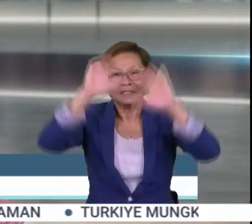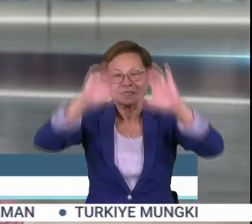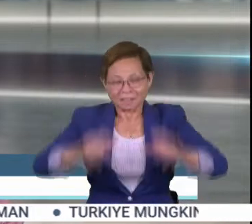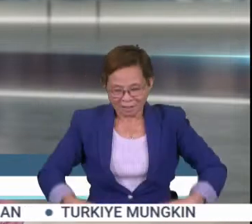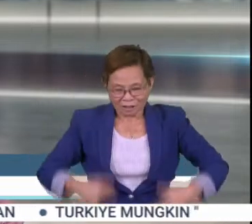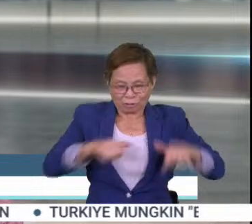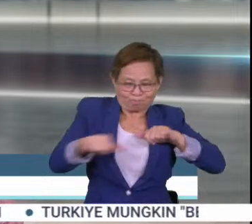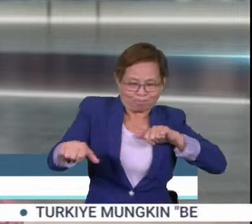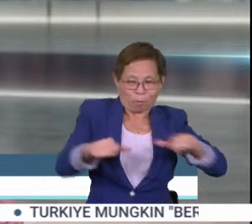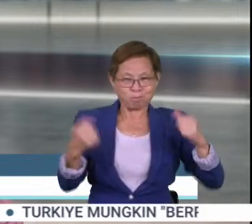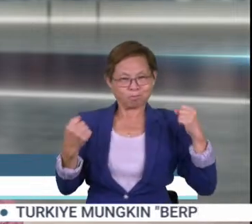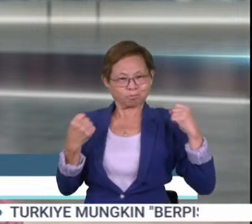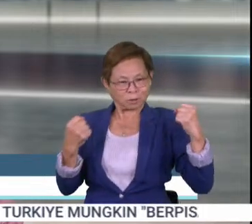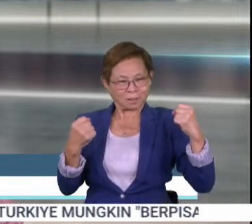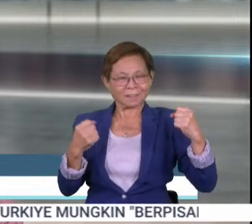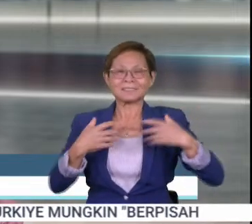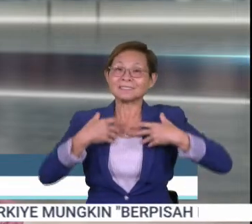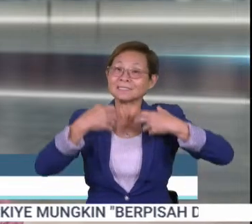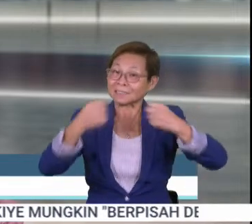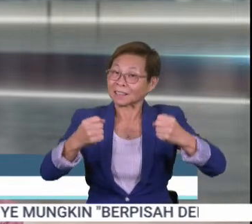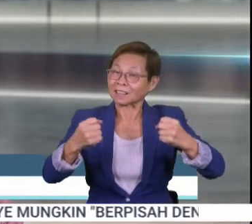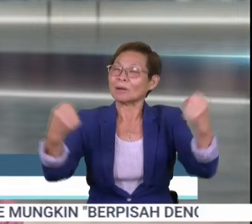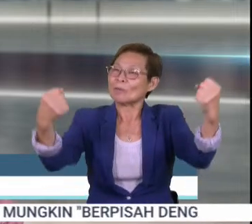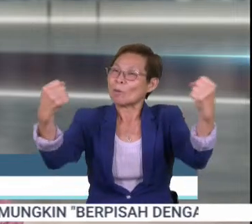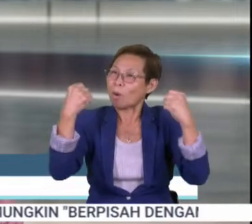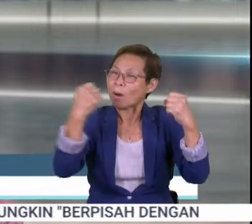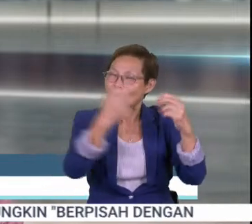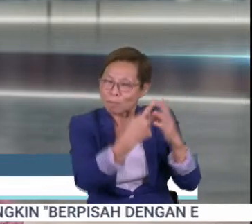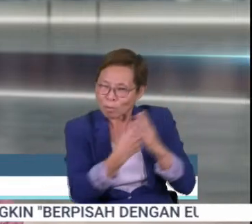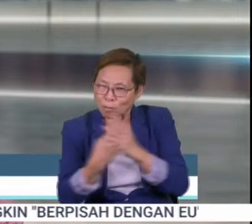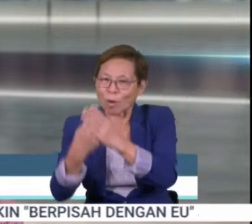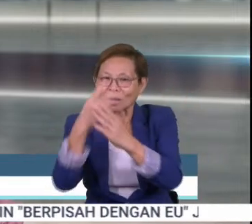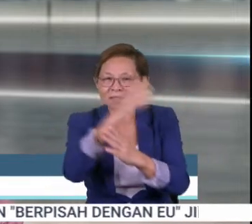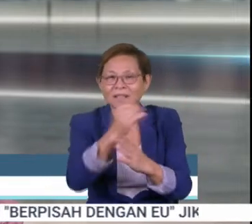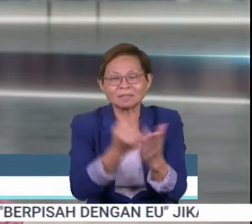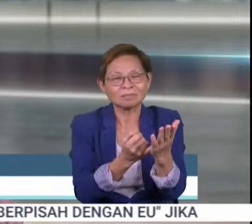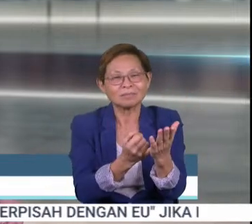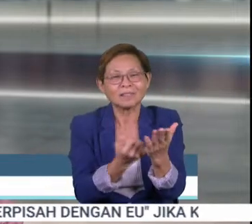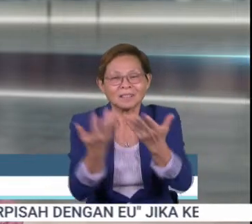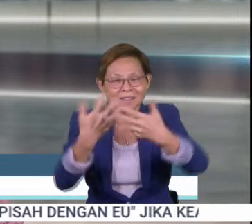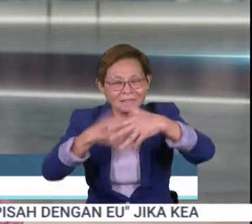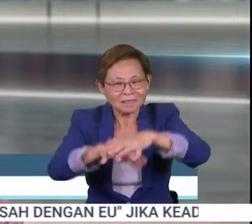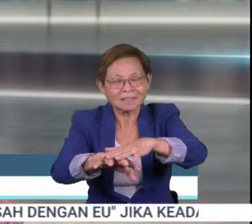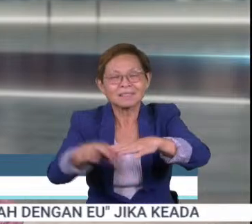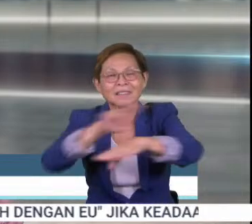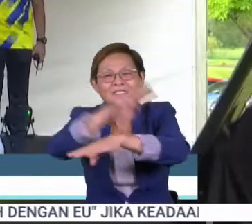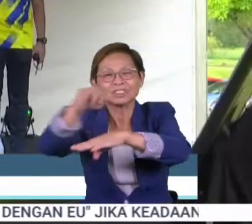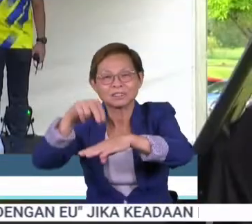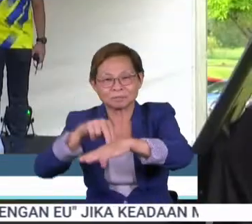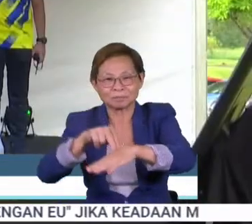aktif, cergas dan sihat serta memperkukuh perpaduan dan integrasi nasional.